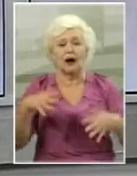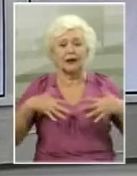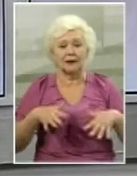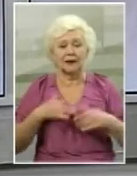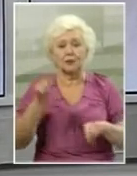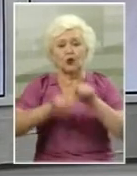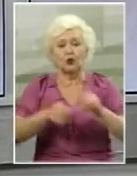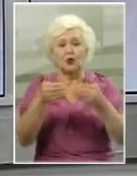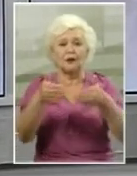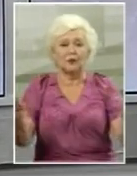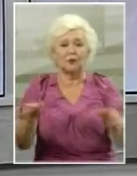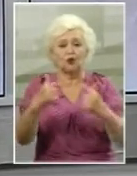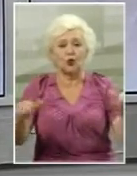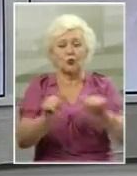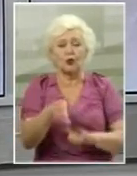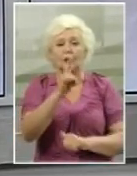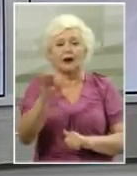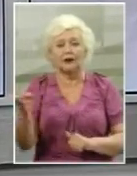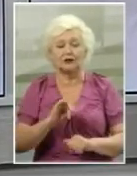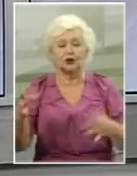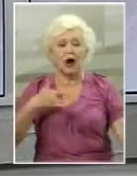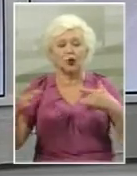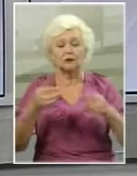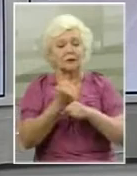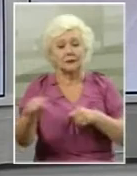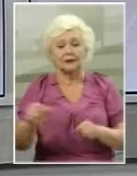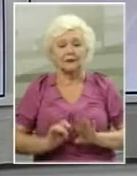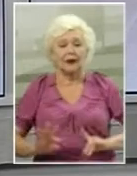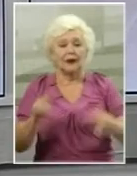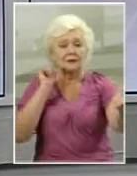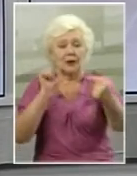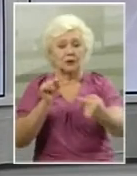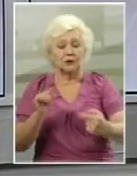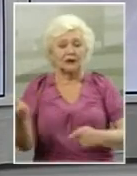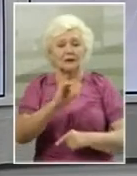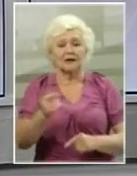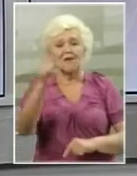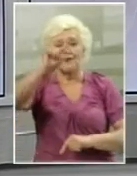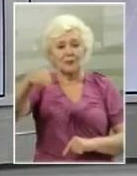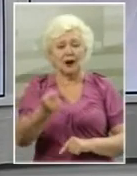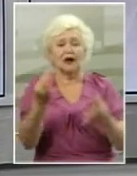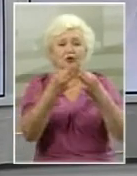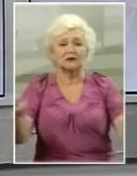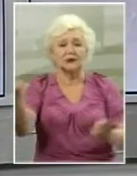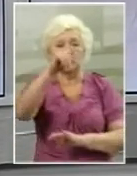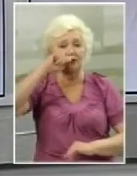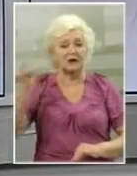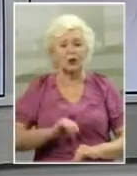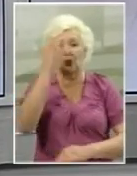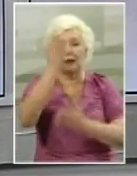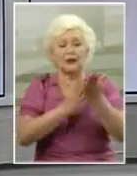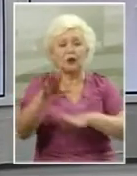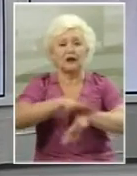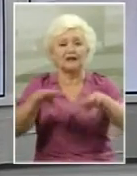контрольно-пропускного пункту «Каланчак». Концерт – це не насильницька акція протесту. Так, музиканти вимагають звільнення всіх українських політв'язнів